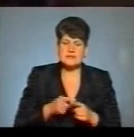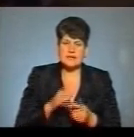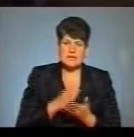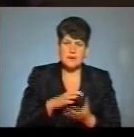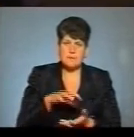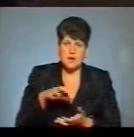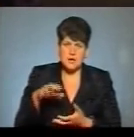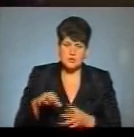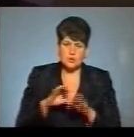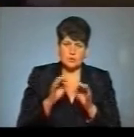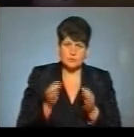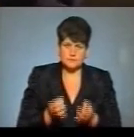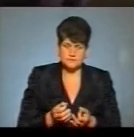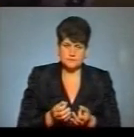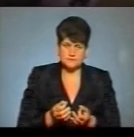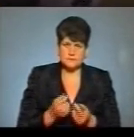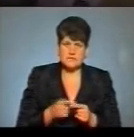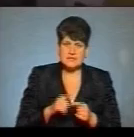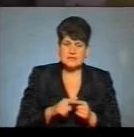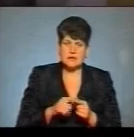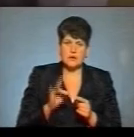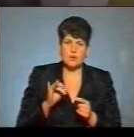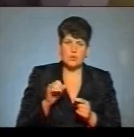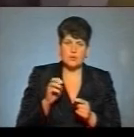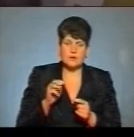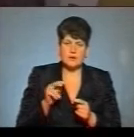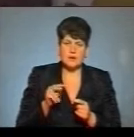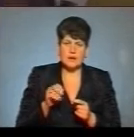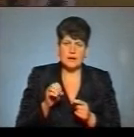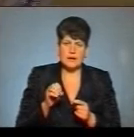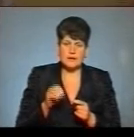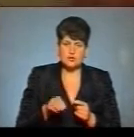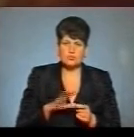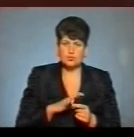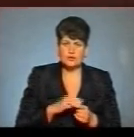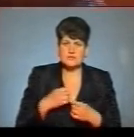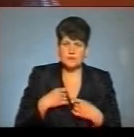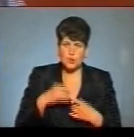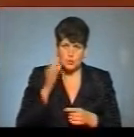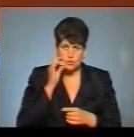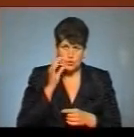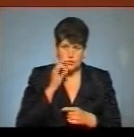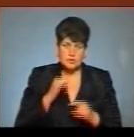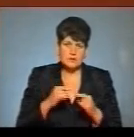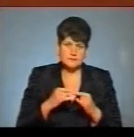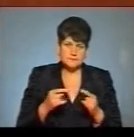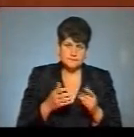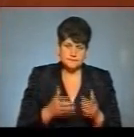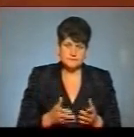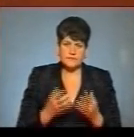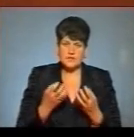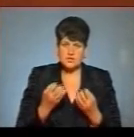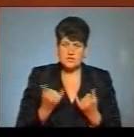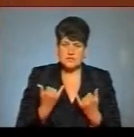є кружельці, колбаски. Це є рулетик, значить, щоб було щось святкове, солоденьке до столику. Зараз ми